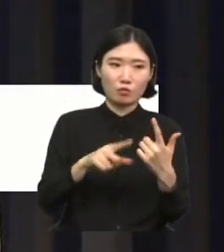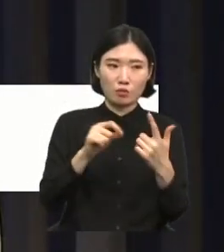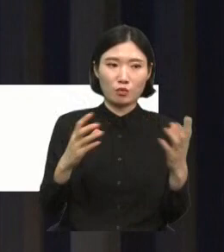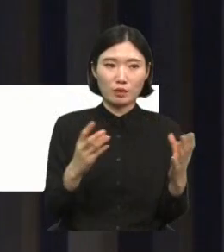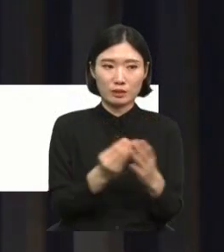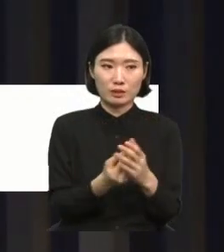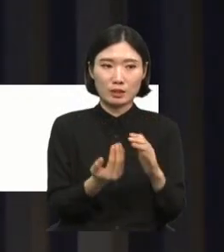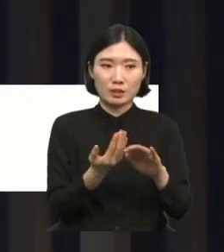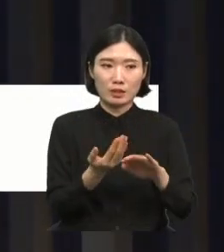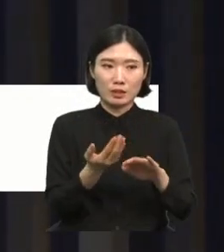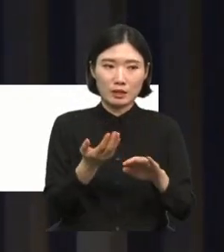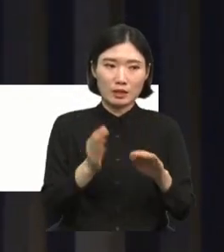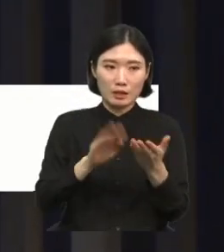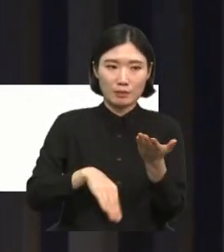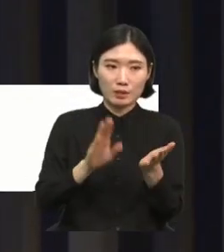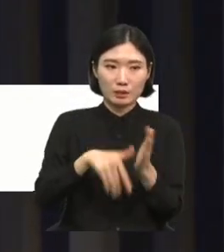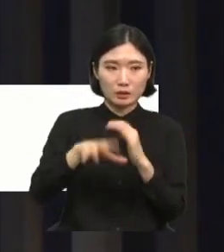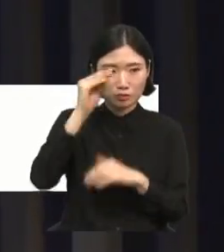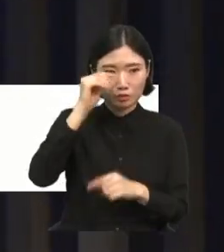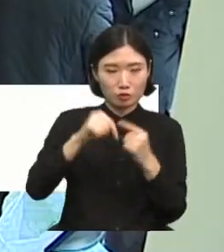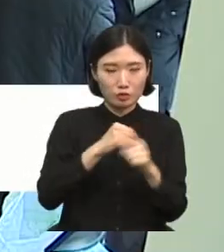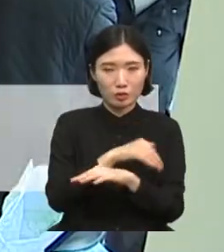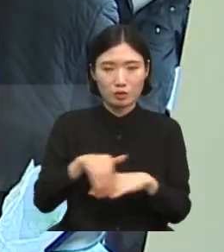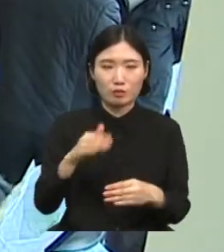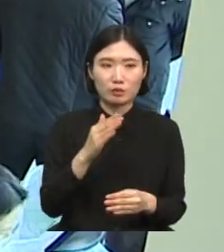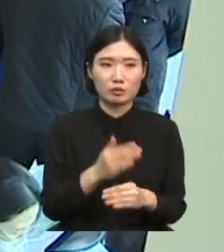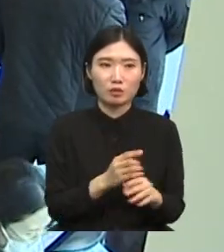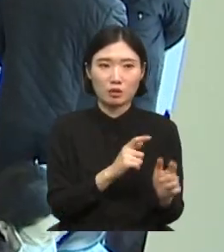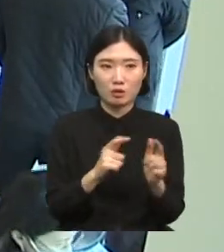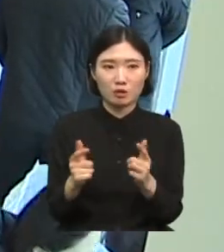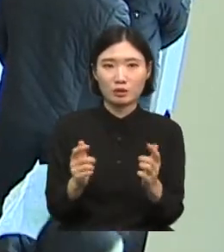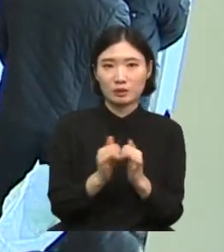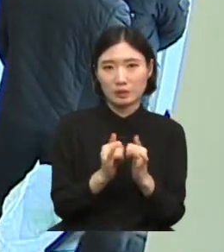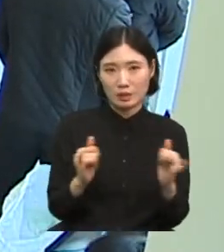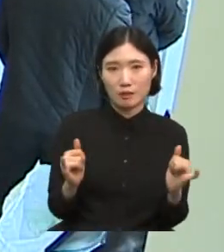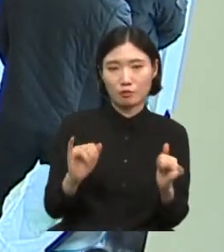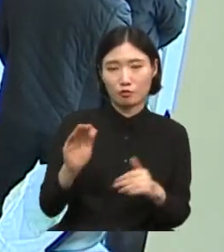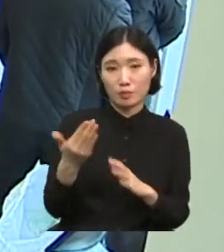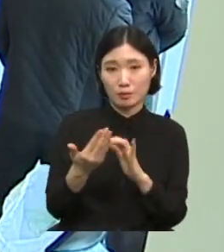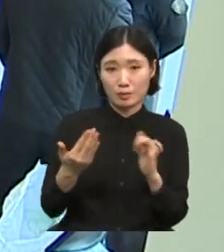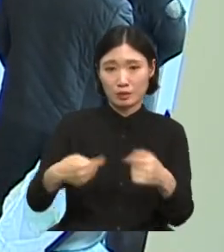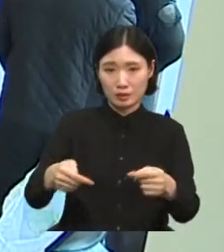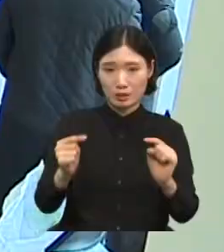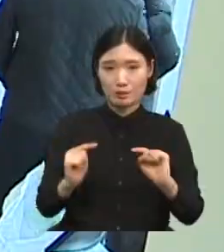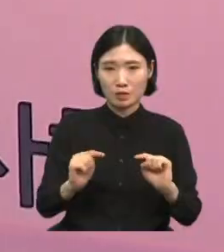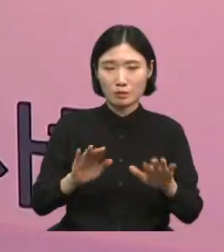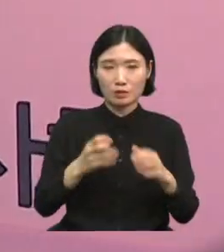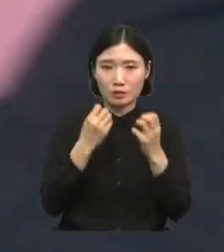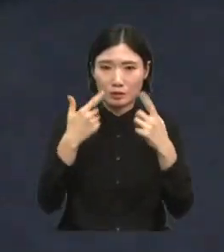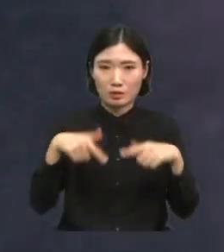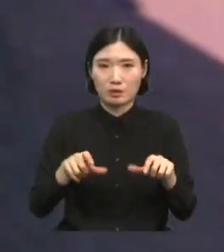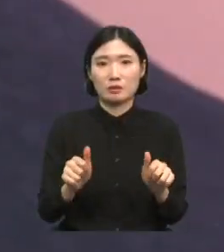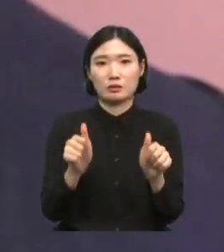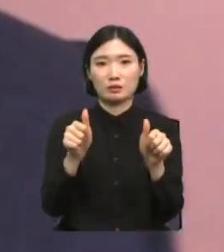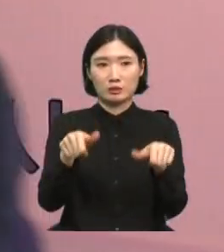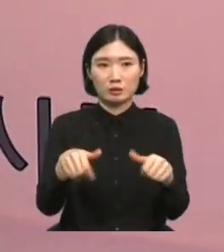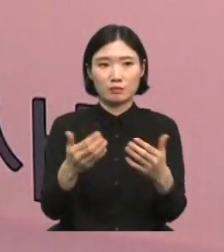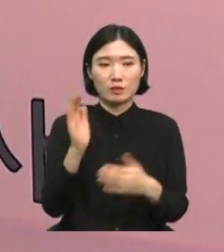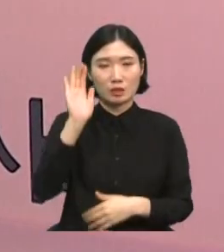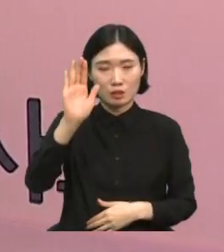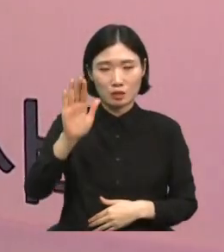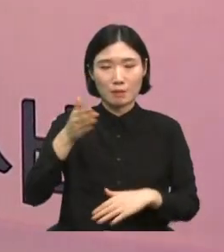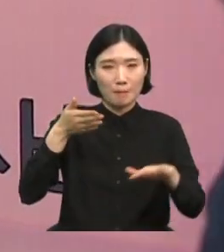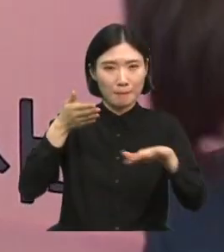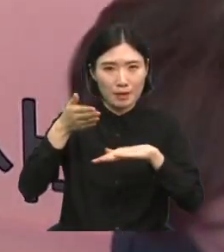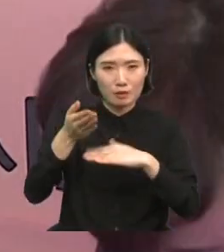해서 하반기에는 시범운영을 좀 하려고 계획을 하고 있습니다. 각계 인사와 주민 등 900여 명이 참여한 이번 신년회는 미래도시로